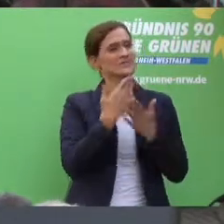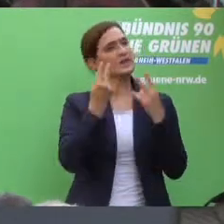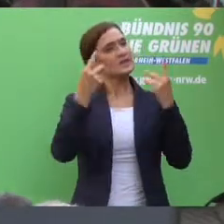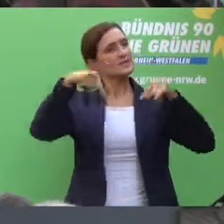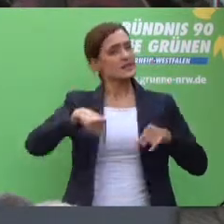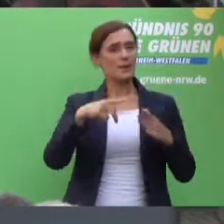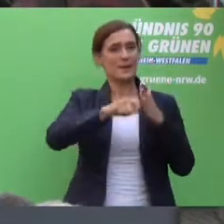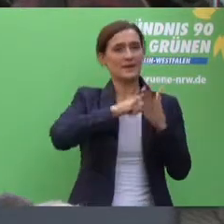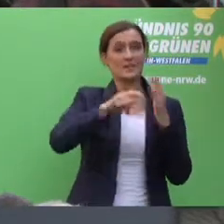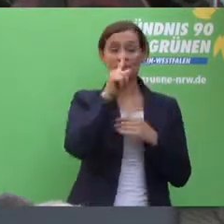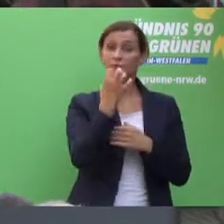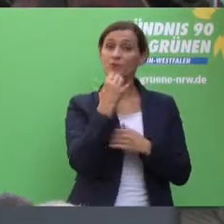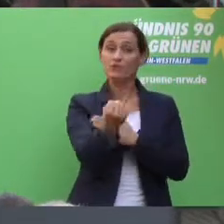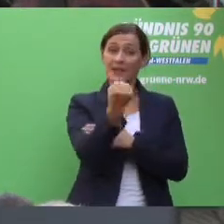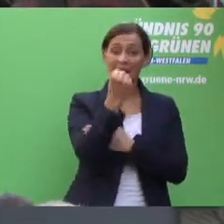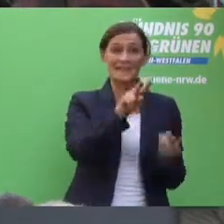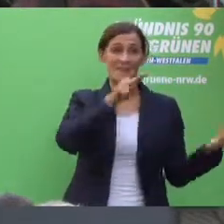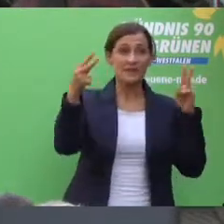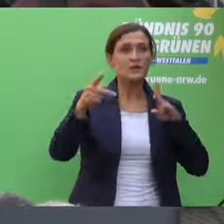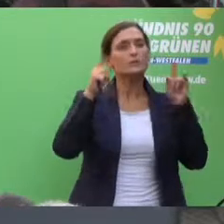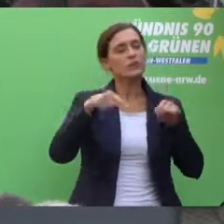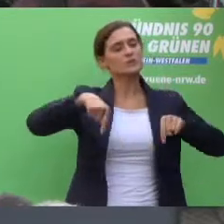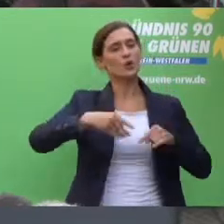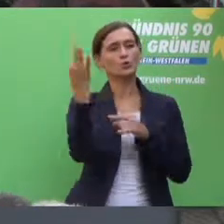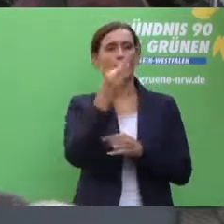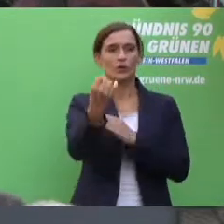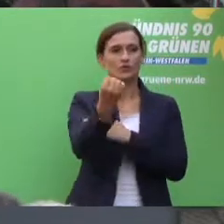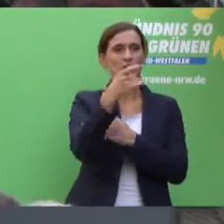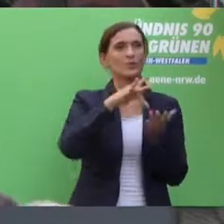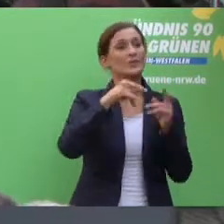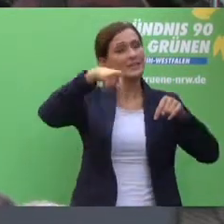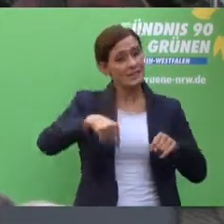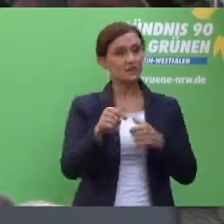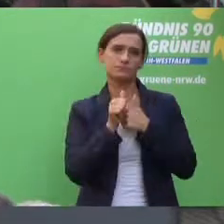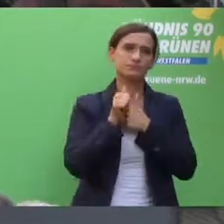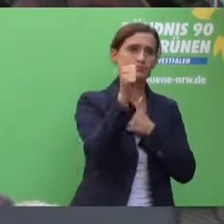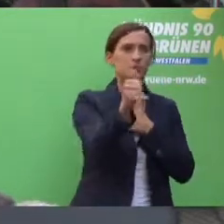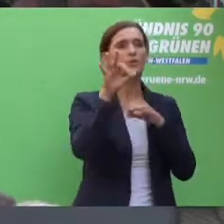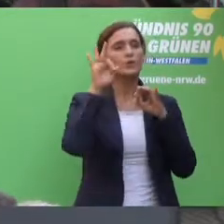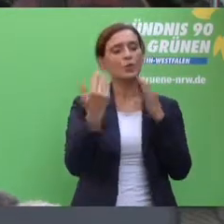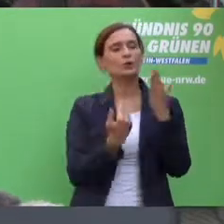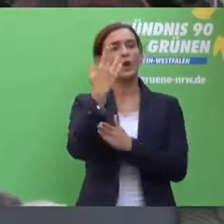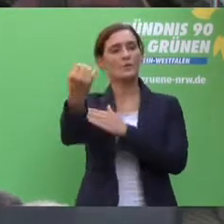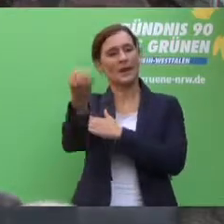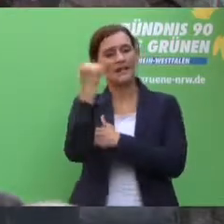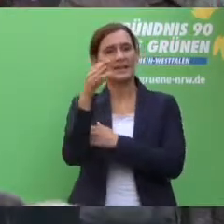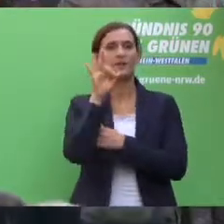die Energiewende will, der muss die Grünen stärken, weil nur sie sichern den Vorrang der Erneuerbaren vor Kohle und Atom.